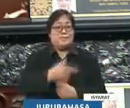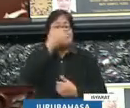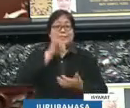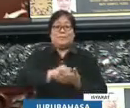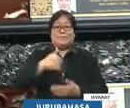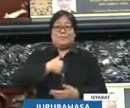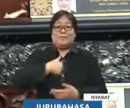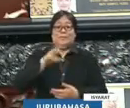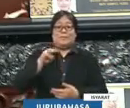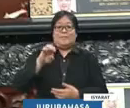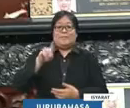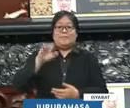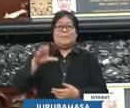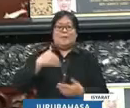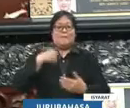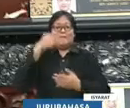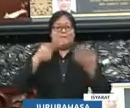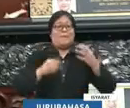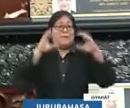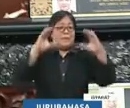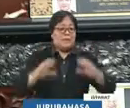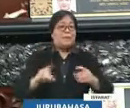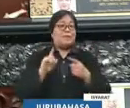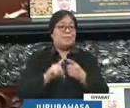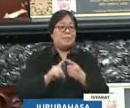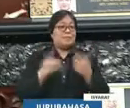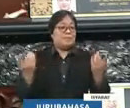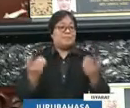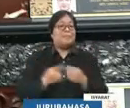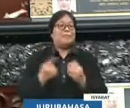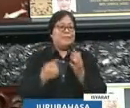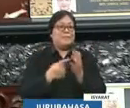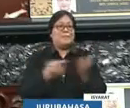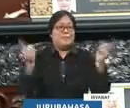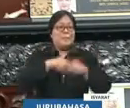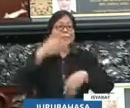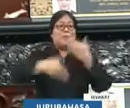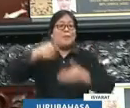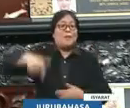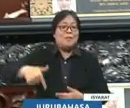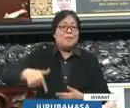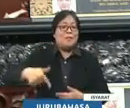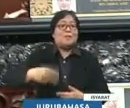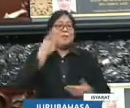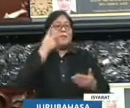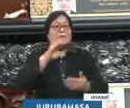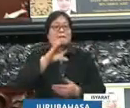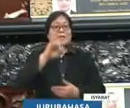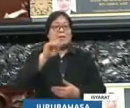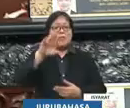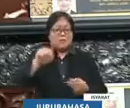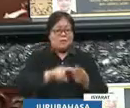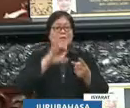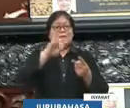itu saya di maybe kita beberapa langkah sebagai contoh salah satu halangan keadaan menyebar lama proses lihat emosi Chris pratt